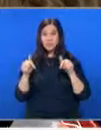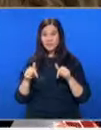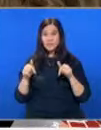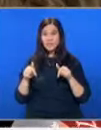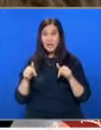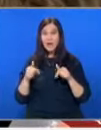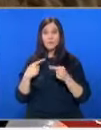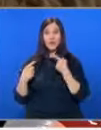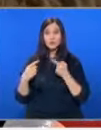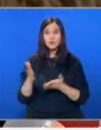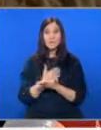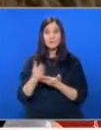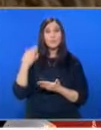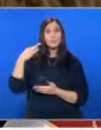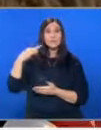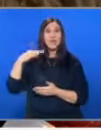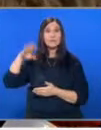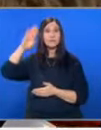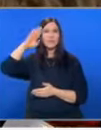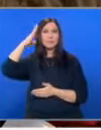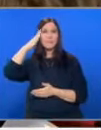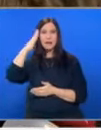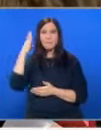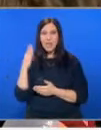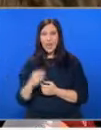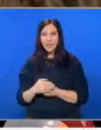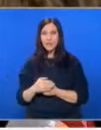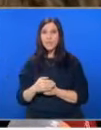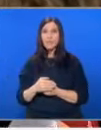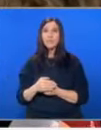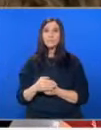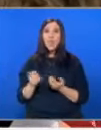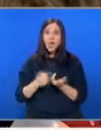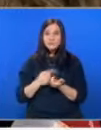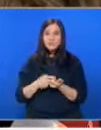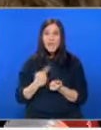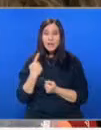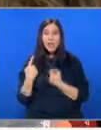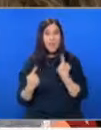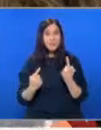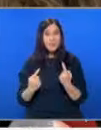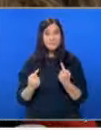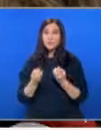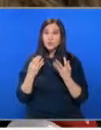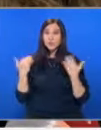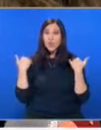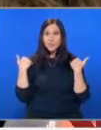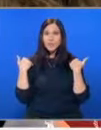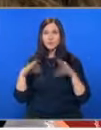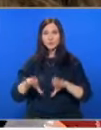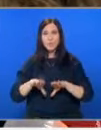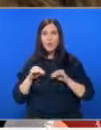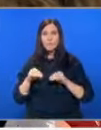в разговорите между президента и служебните премиери всеки един потенциален кандидат ще